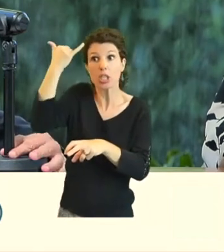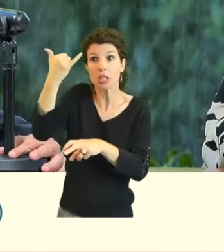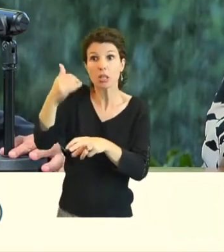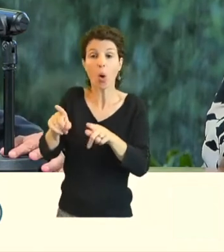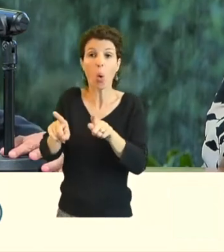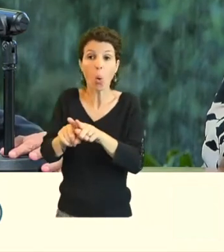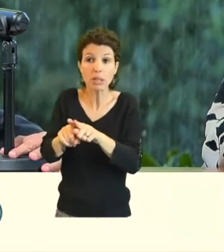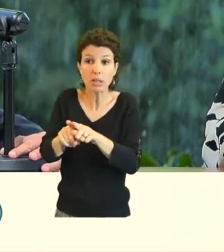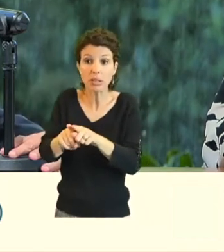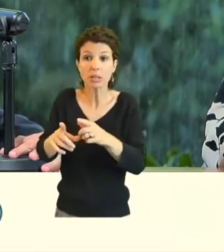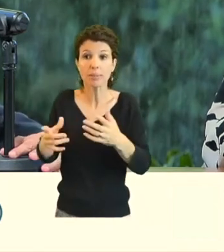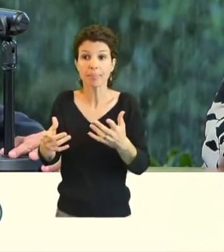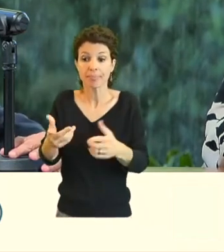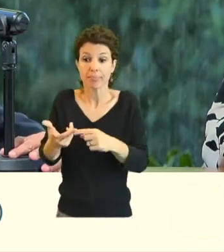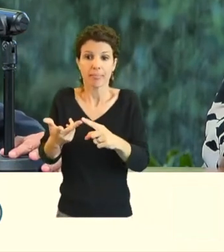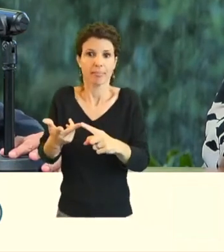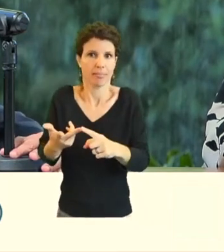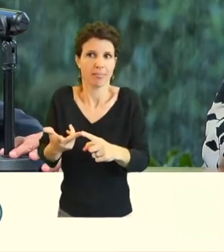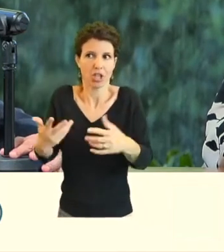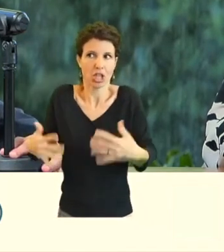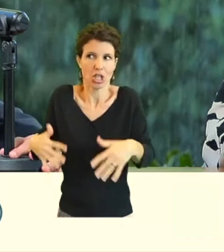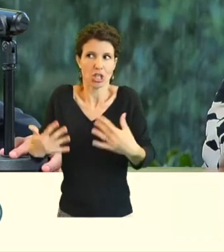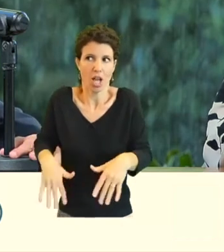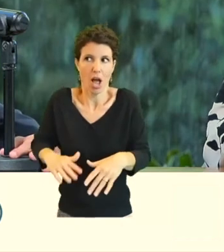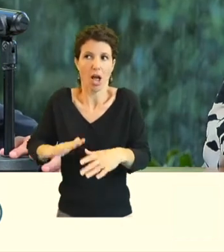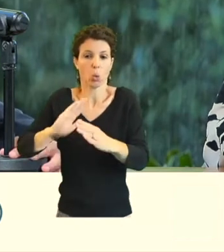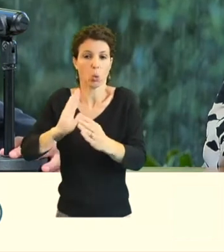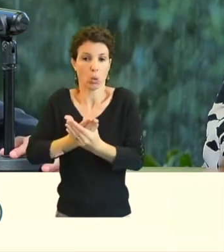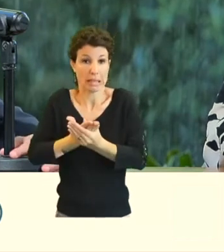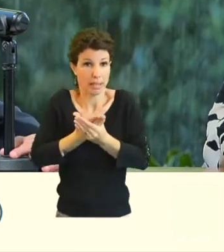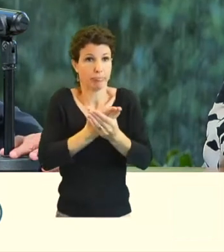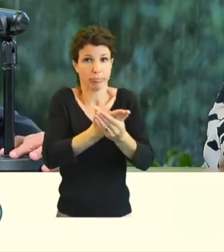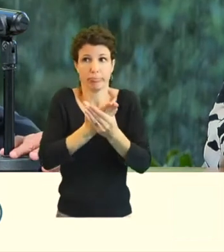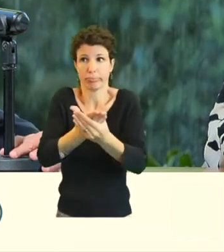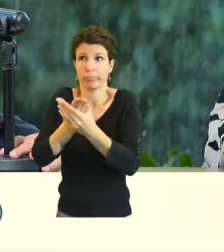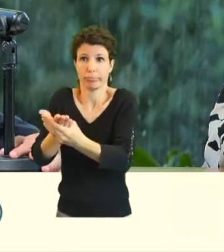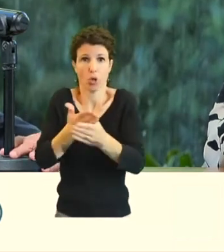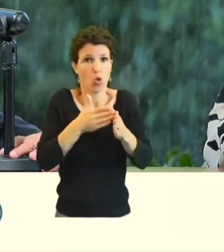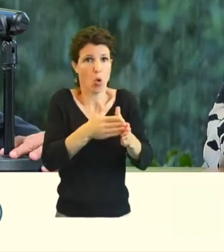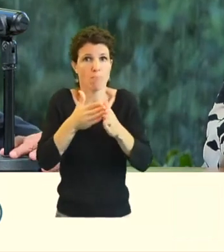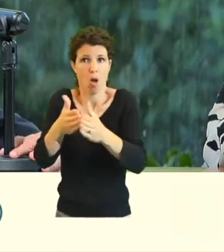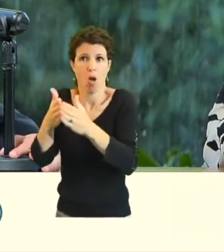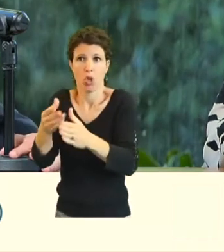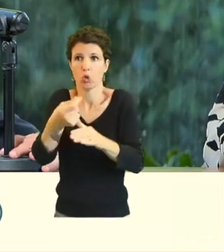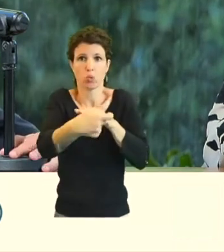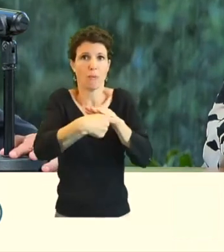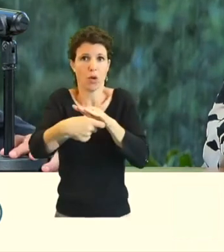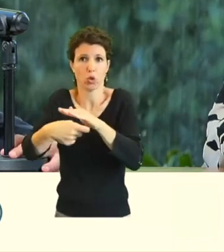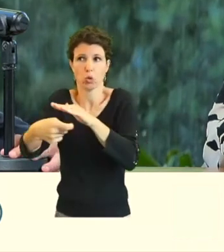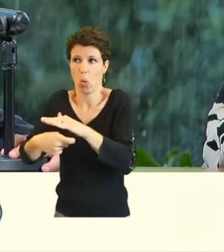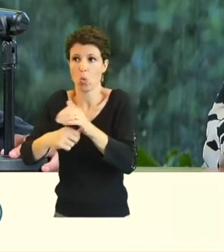votre réflexion pour que vous ayez déposé les demandes de subvention auprès des collectivités afférentes. Ce que vous